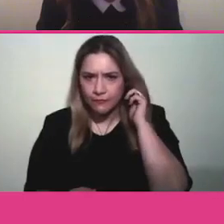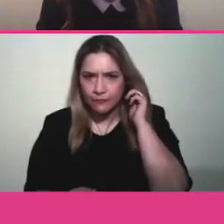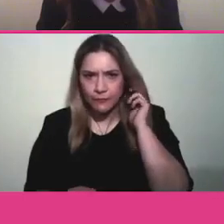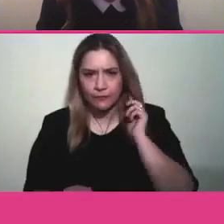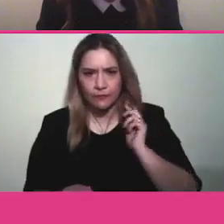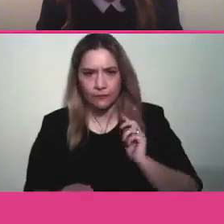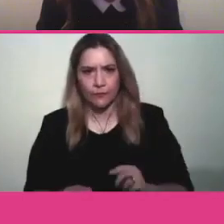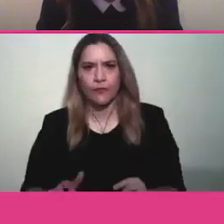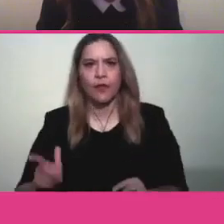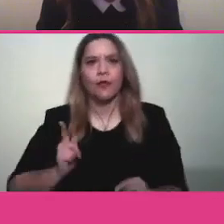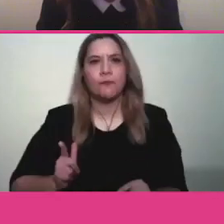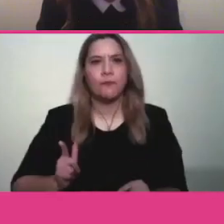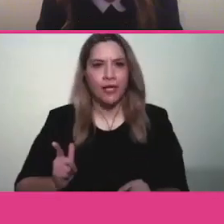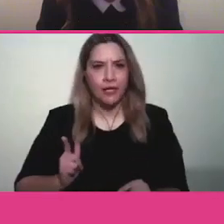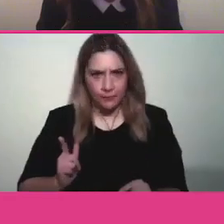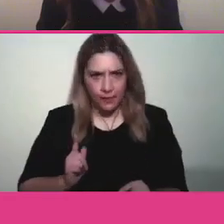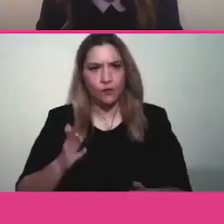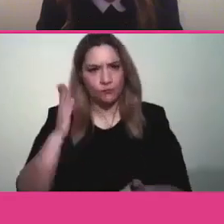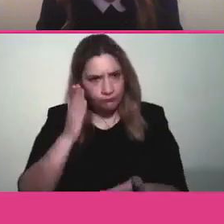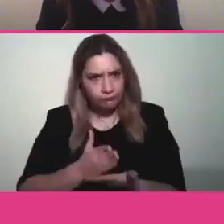Πάνω, αναμένω τη δική σου...